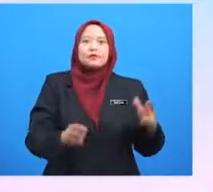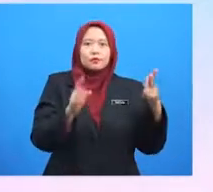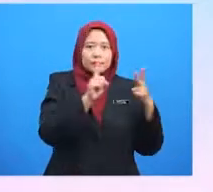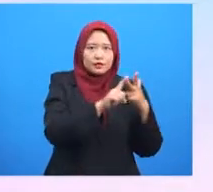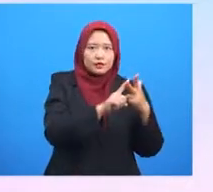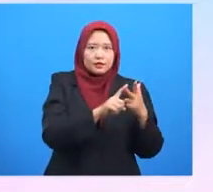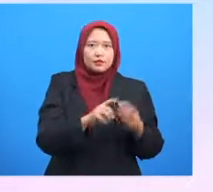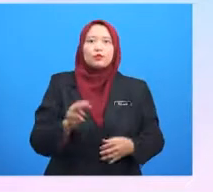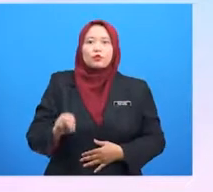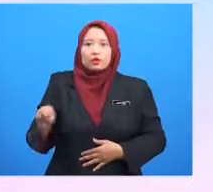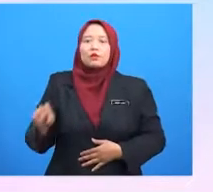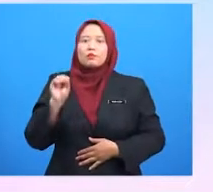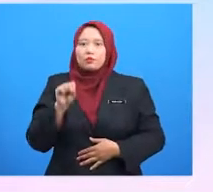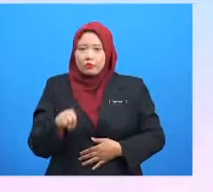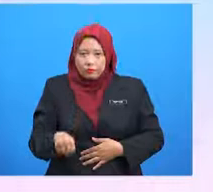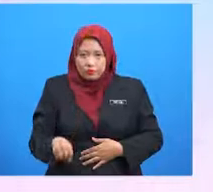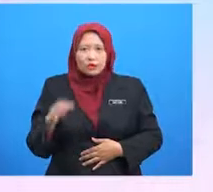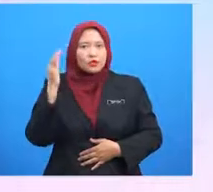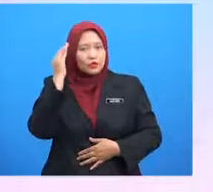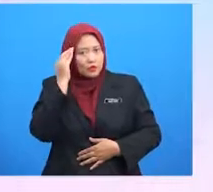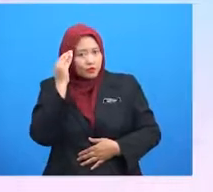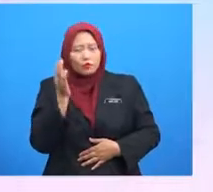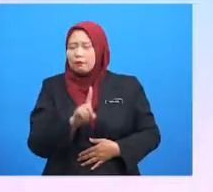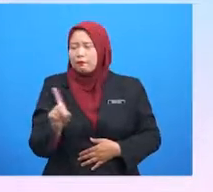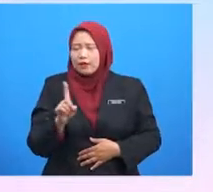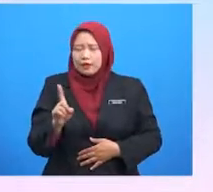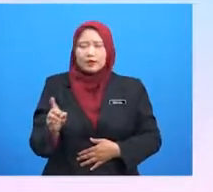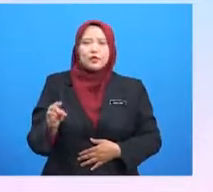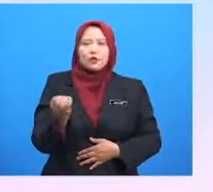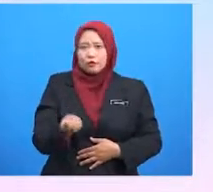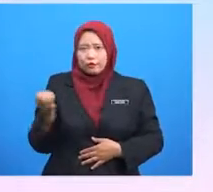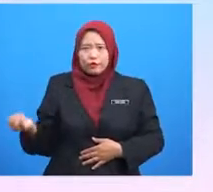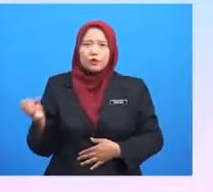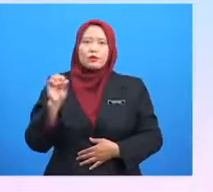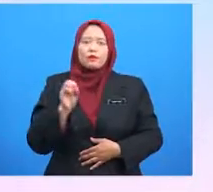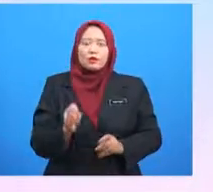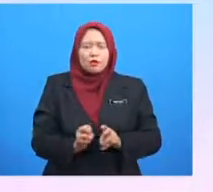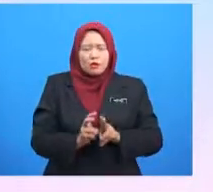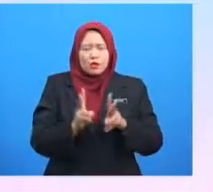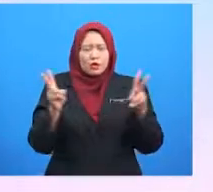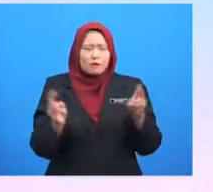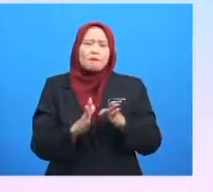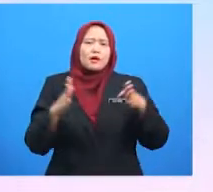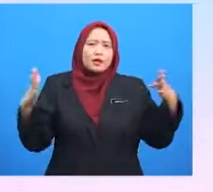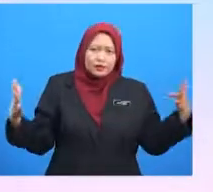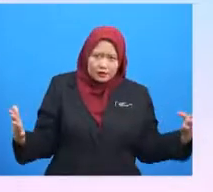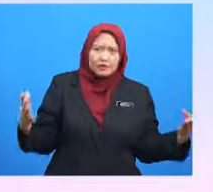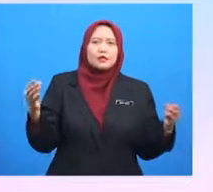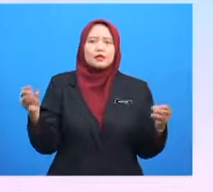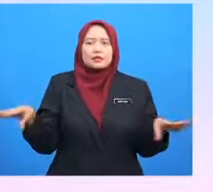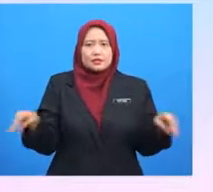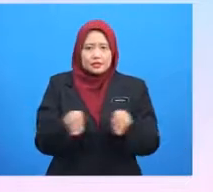Murid boleh menentukan objek yang paling banyak menyerap air dan paling sedikit menyerap